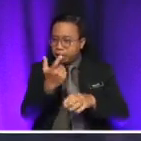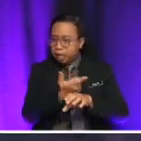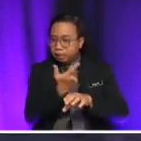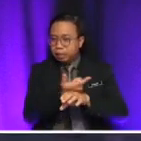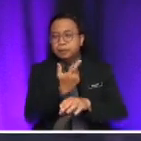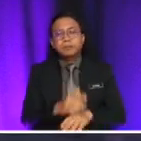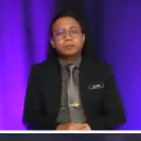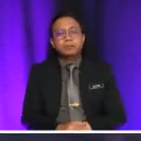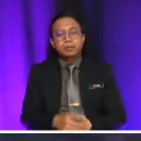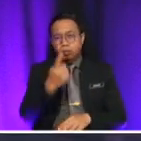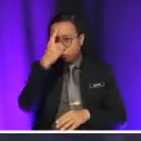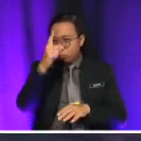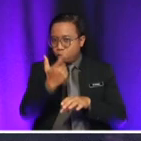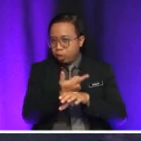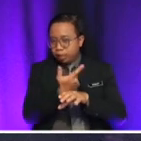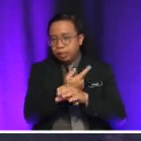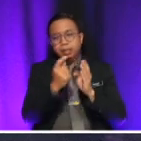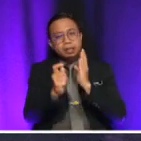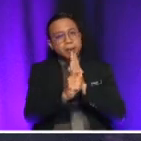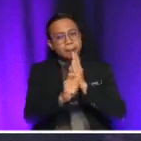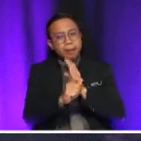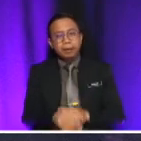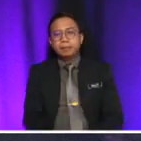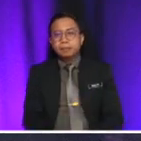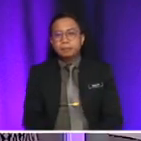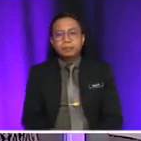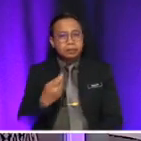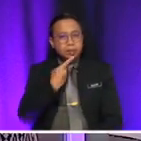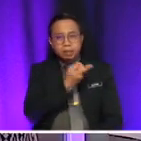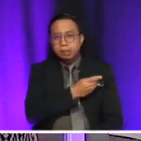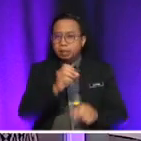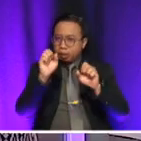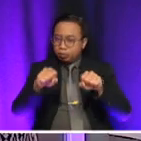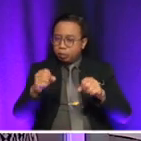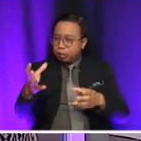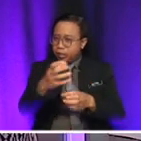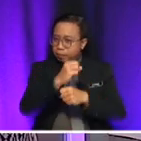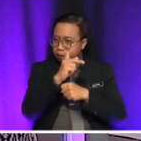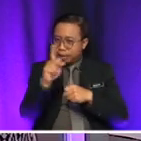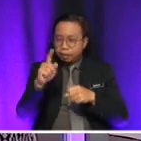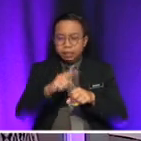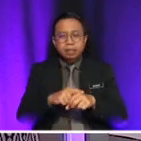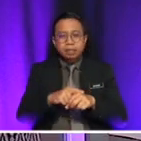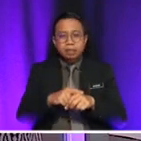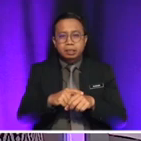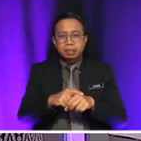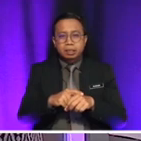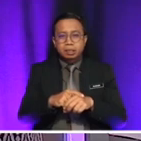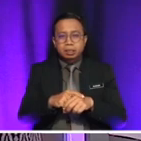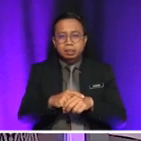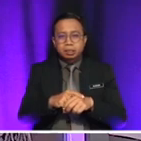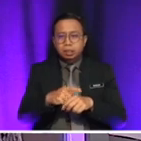untuk latihan tambahan kita Boleh dapatkan di puter